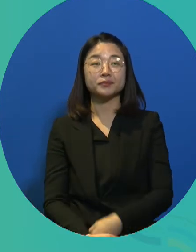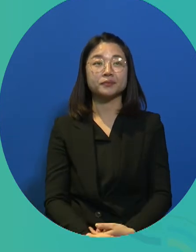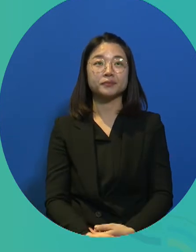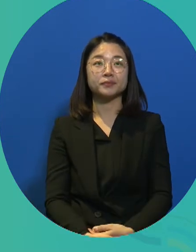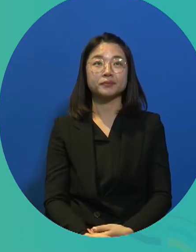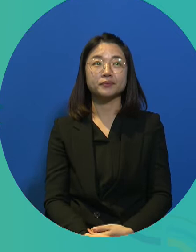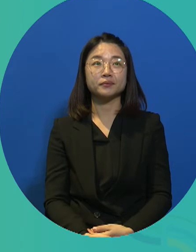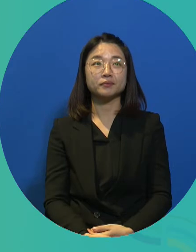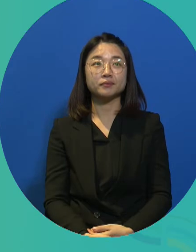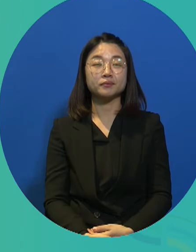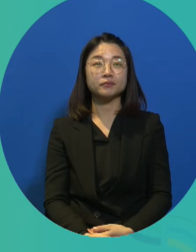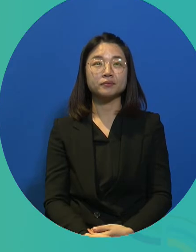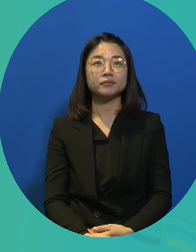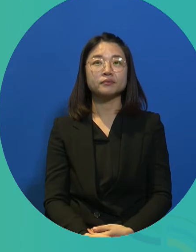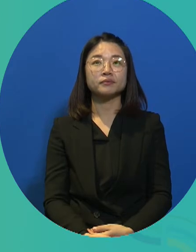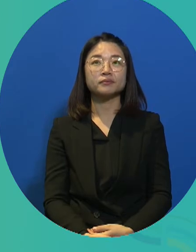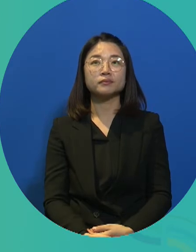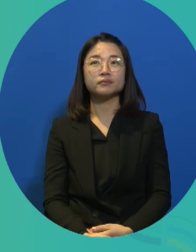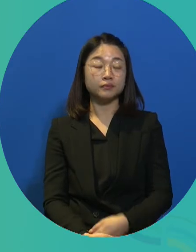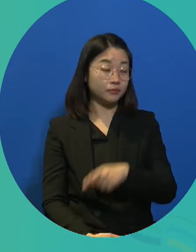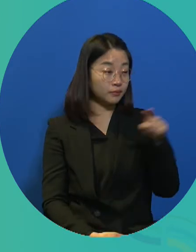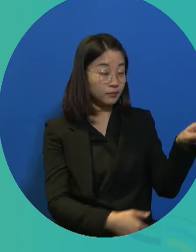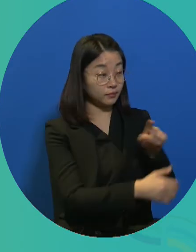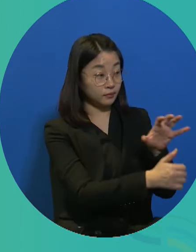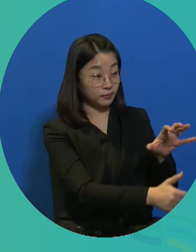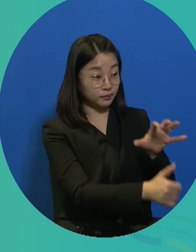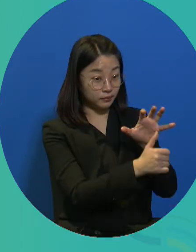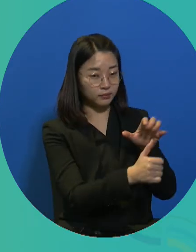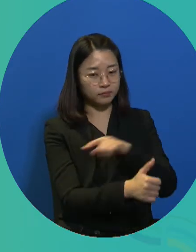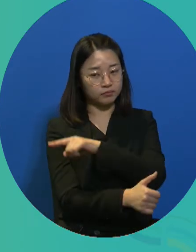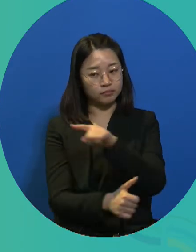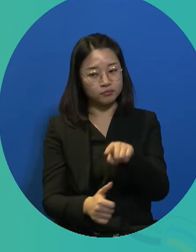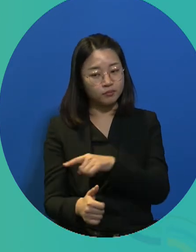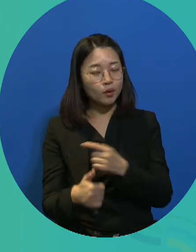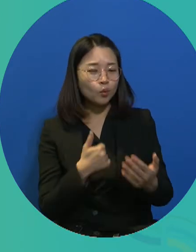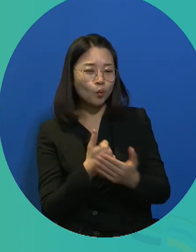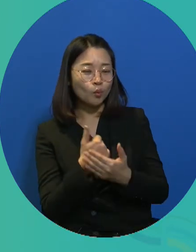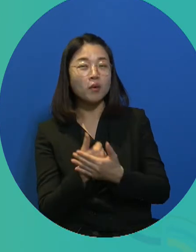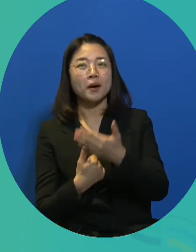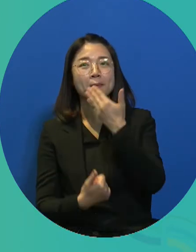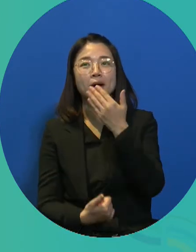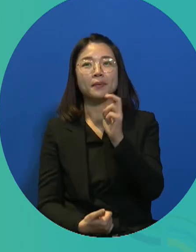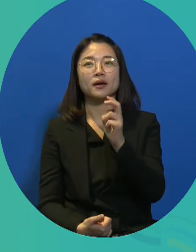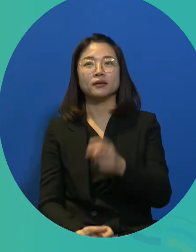변화를 이끌어낼 수 있는 또 다른 창구로 활용할 수 있지 않을까 싶습니다.